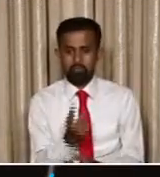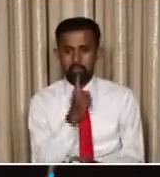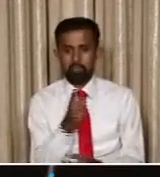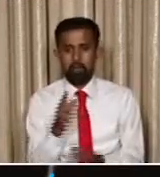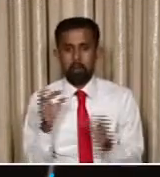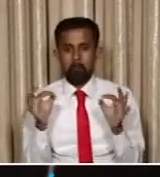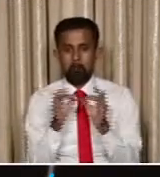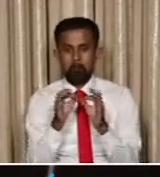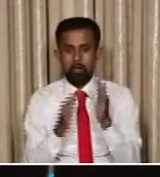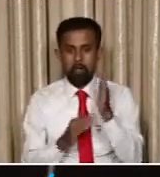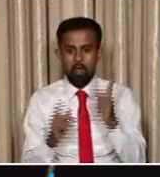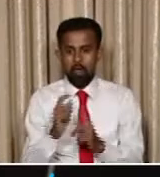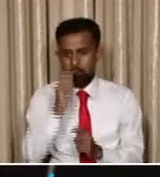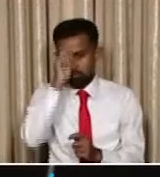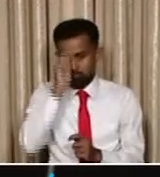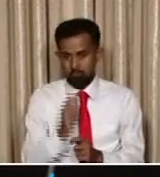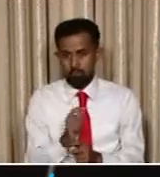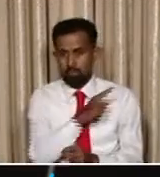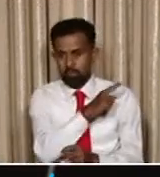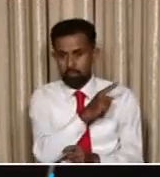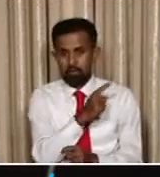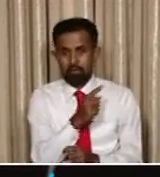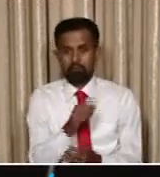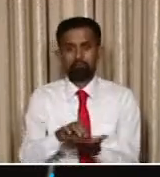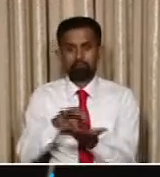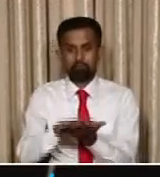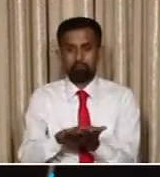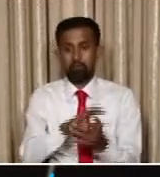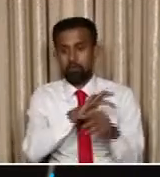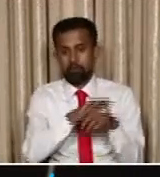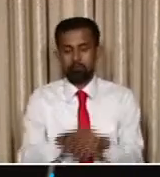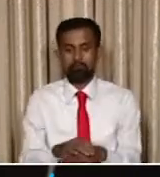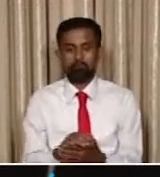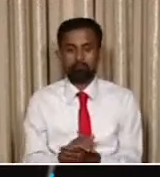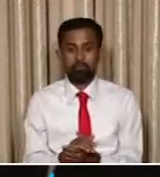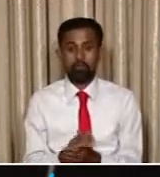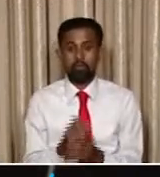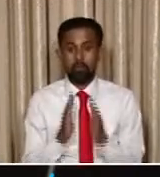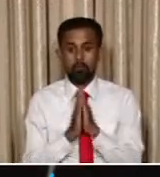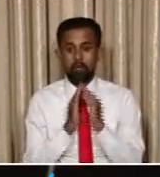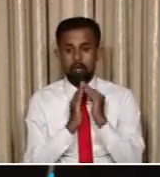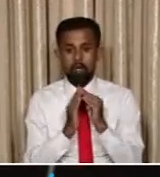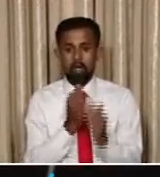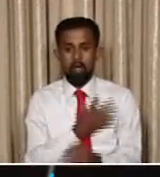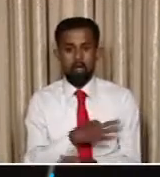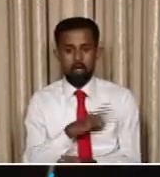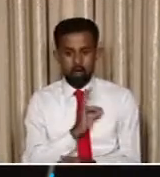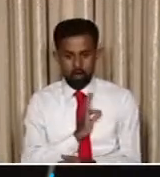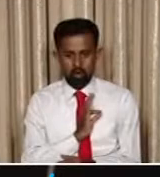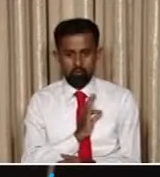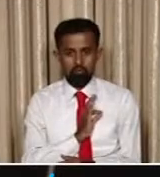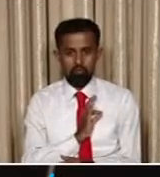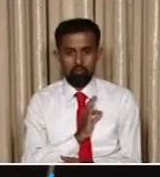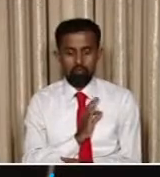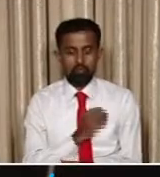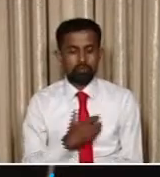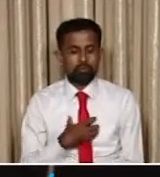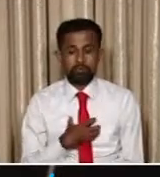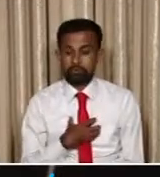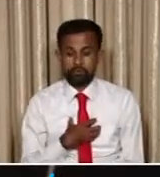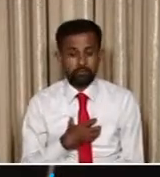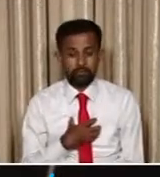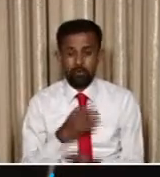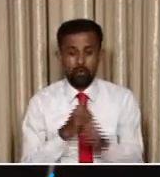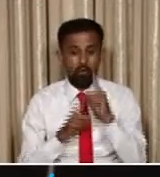බන්දුර ඇමතිතුමාගෙන්. එයා ගත යුතුමයි. මොකද ඒ පන්සලේ ඒ හාමුදුරුවොත් ඒක ගැන ඉතාමත්ම කලකිරීමෙන් කතා